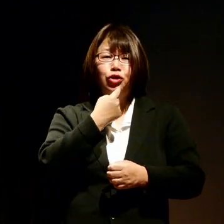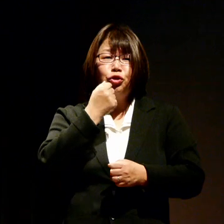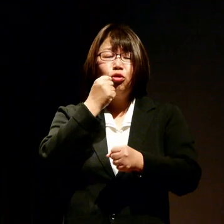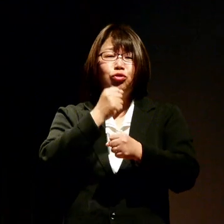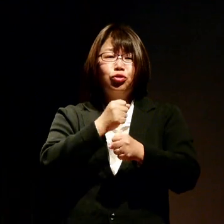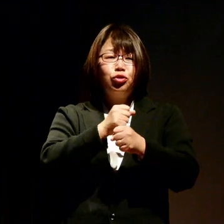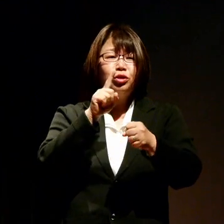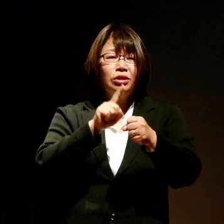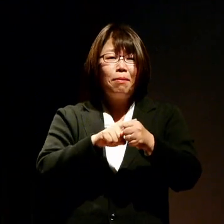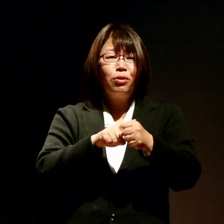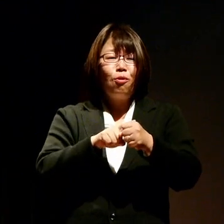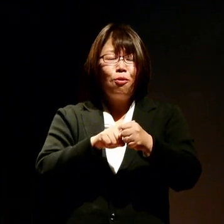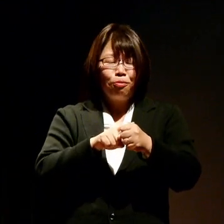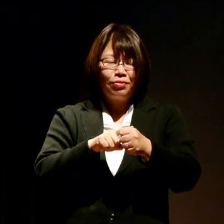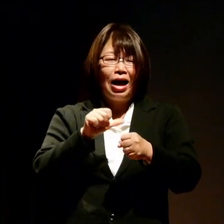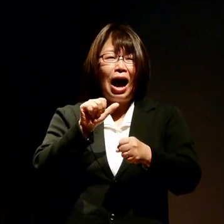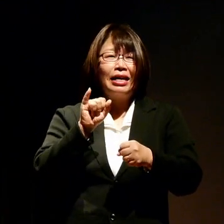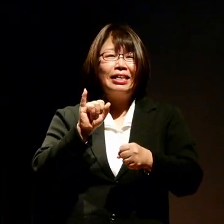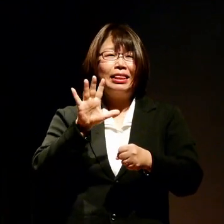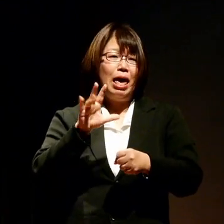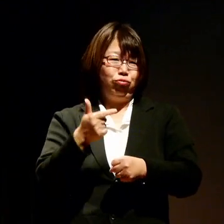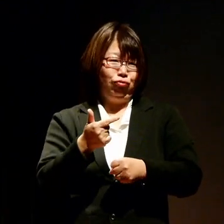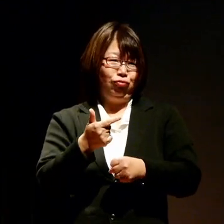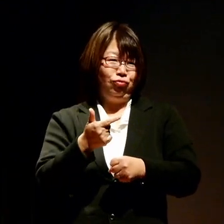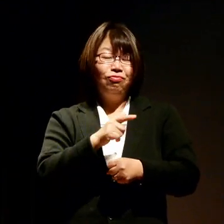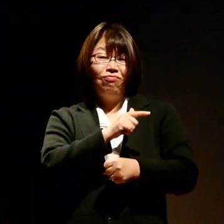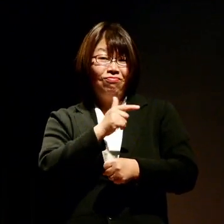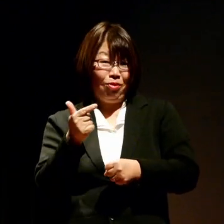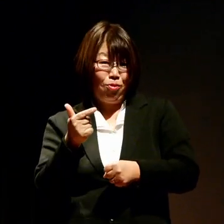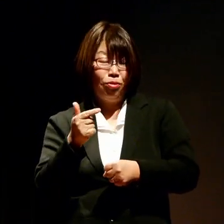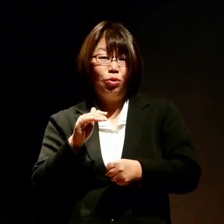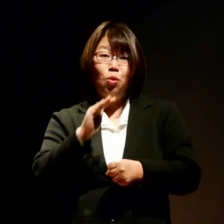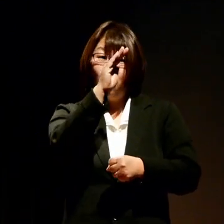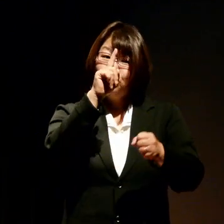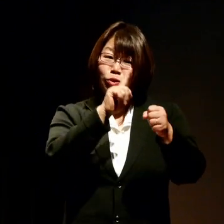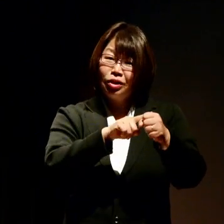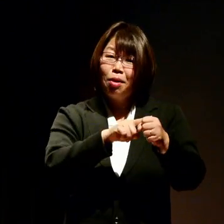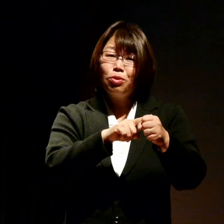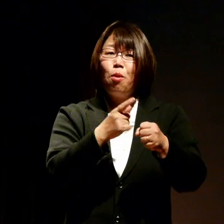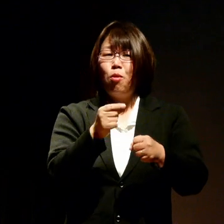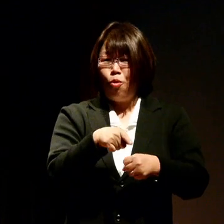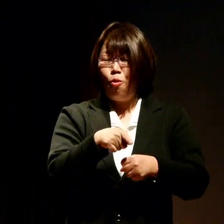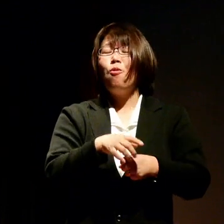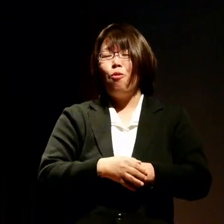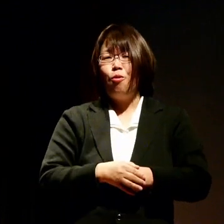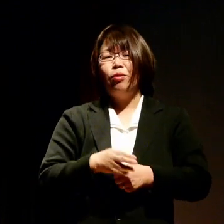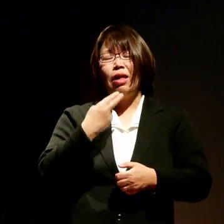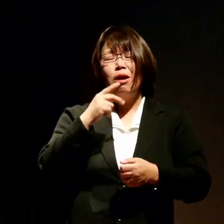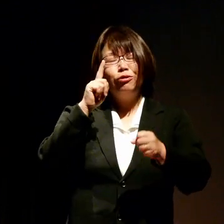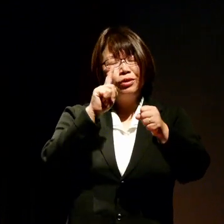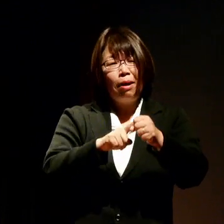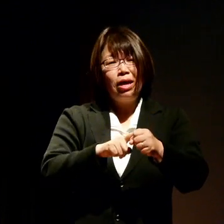アイテム、それを向上させるアイテム、そんなもの、あとは食べる